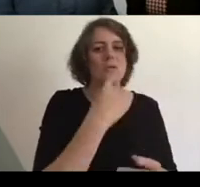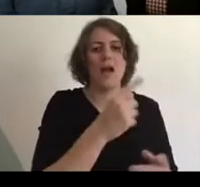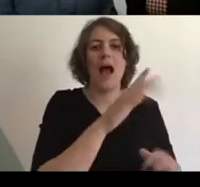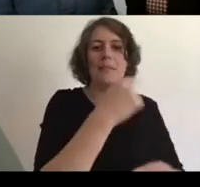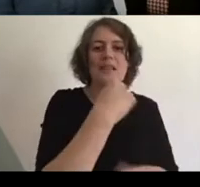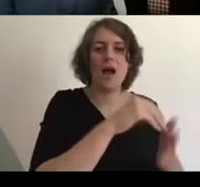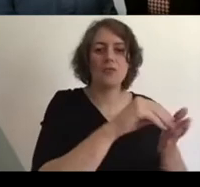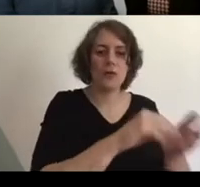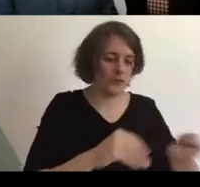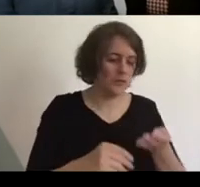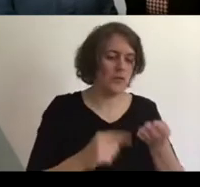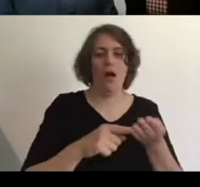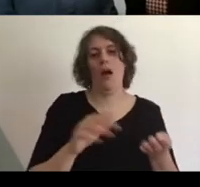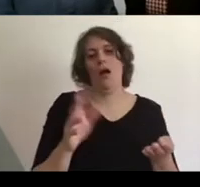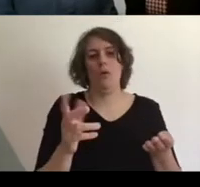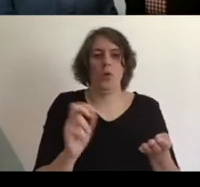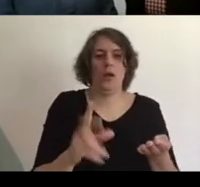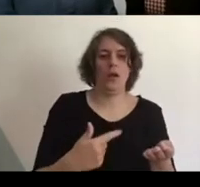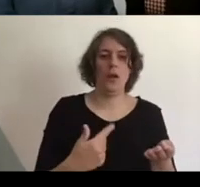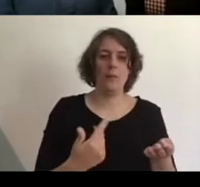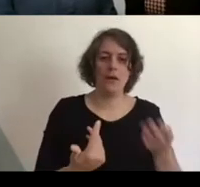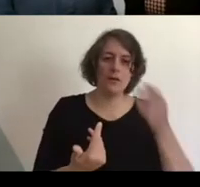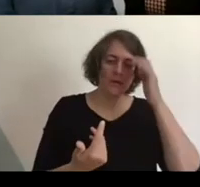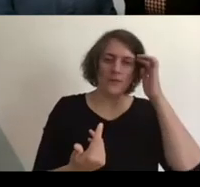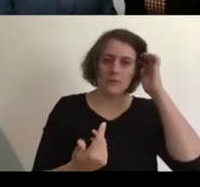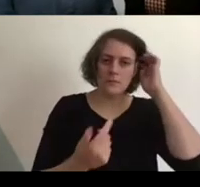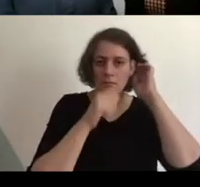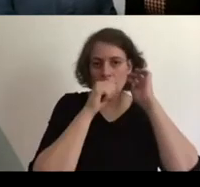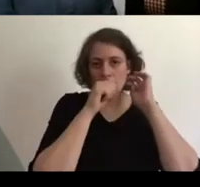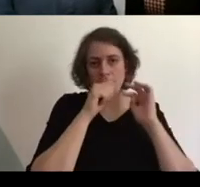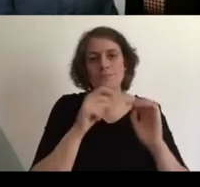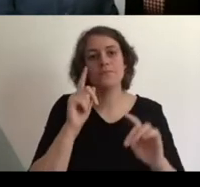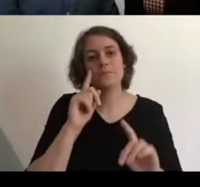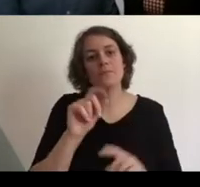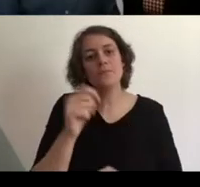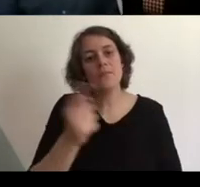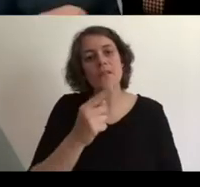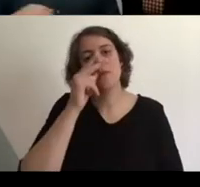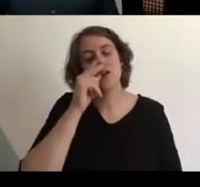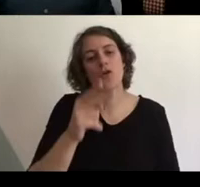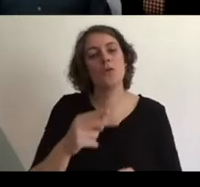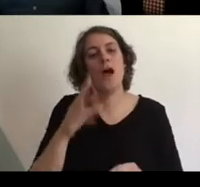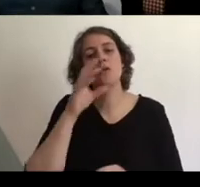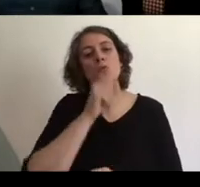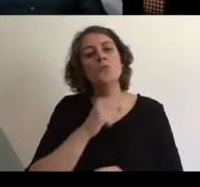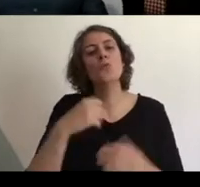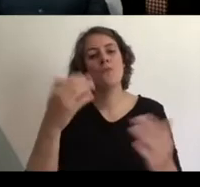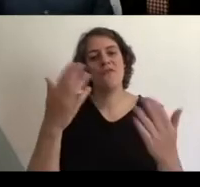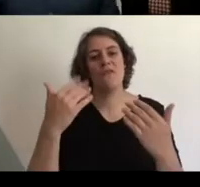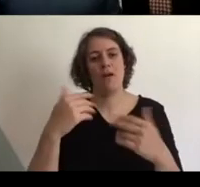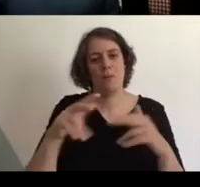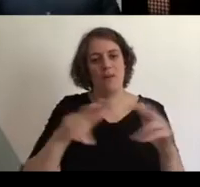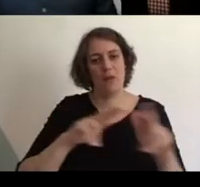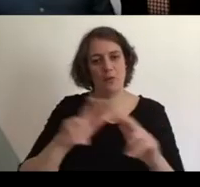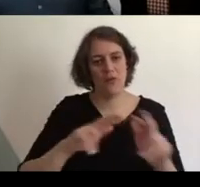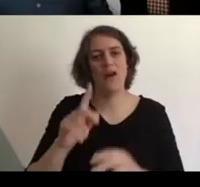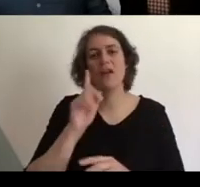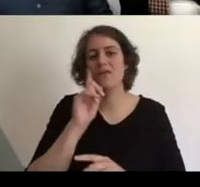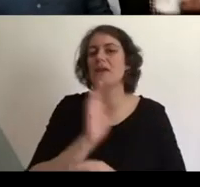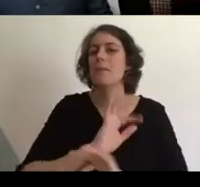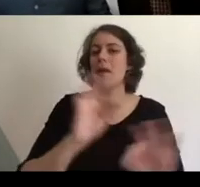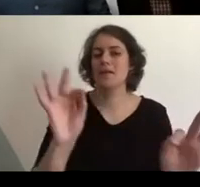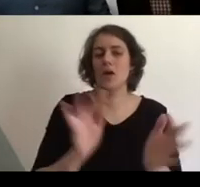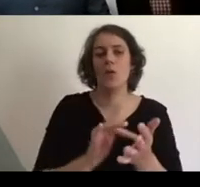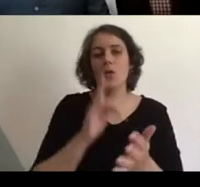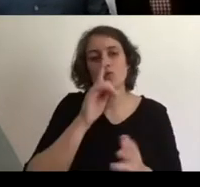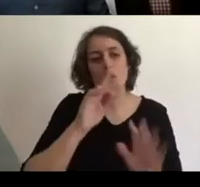anonymisierte Verfahren ganz gut, weil dann tatsächlich erstmal nach der Fähigkeit geurteilt wird und dann auch niemand